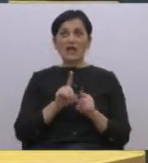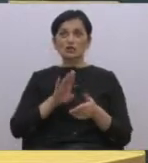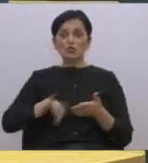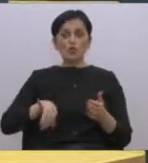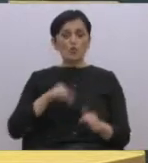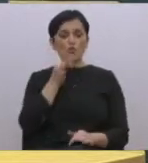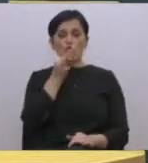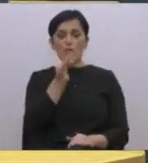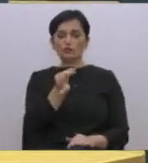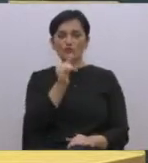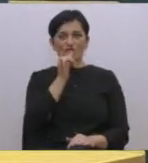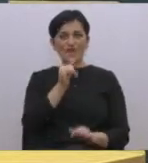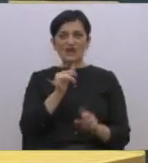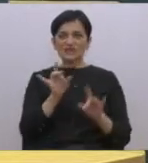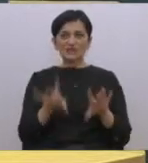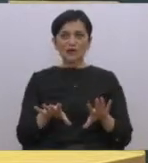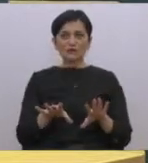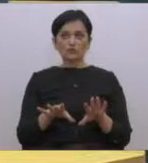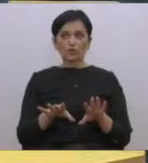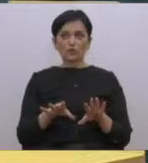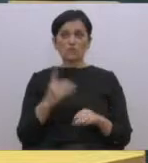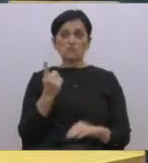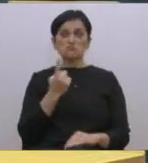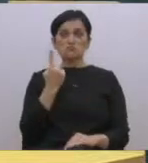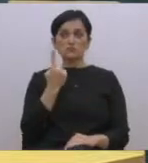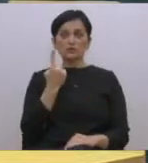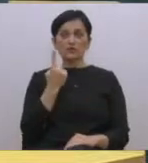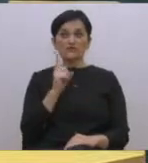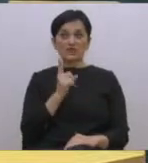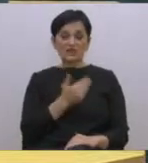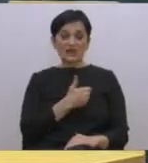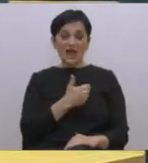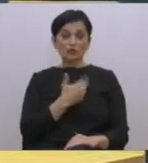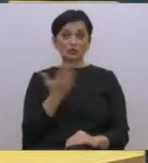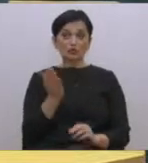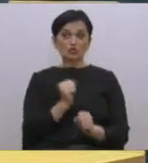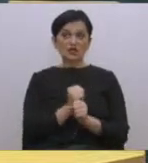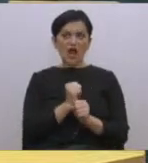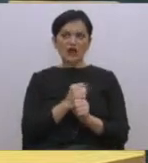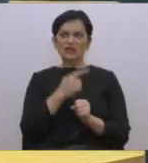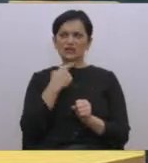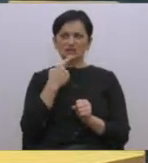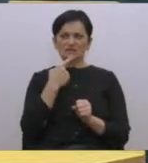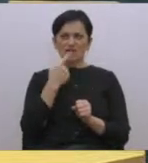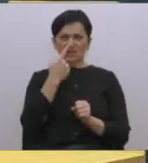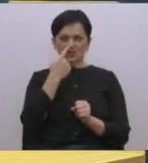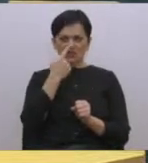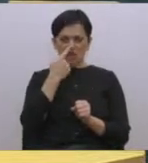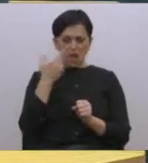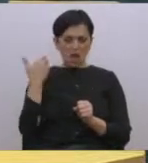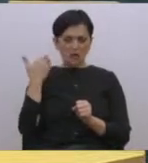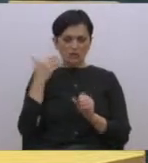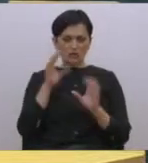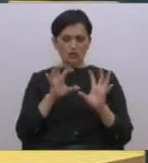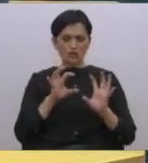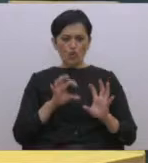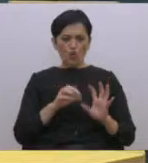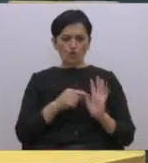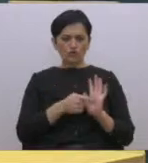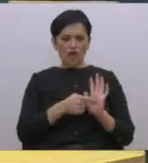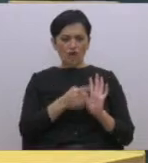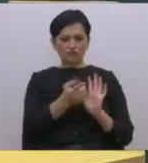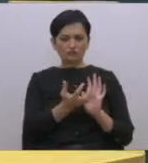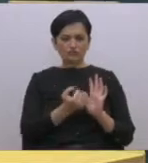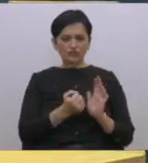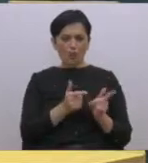ვერ დავტოვებთ. Პირველი რაც უნდათ გაეკეთებინათ თქვენს, რომ სულ ახლა ხან მივიღეთ კოდექსი და ესე